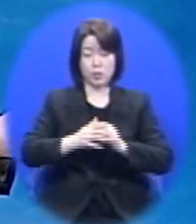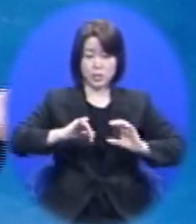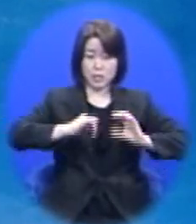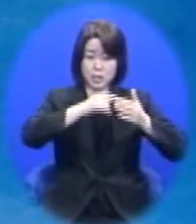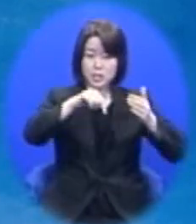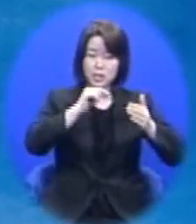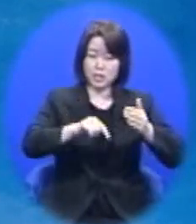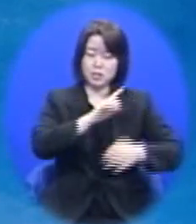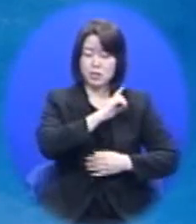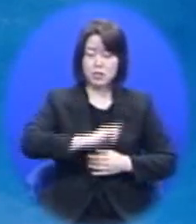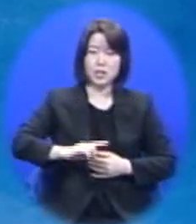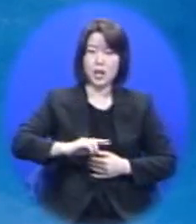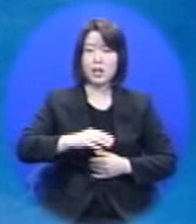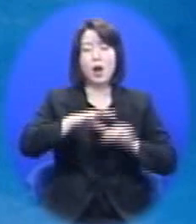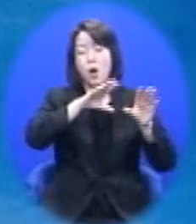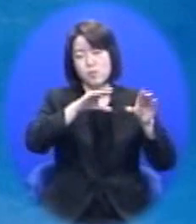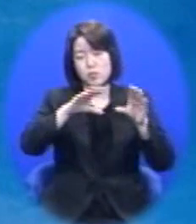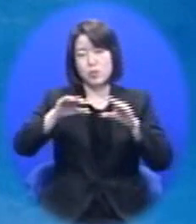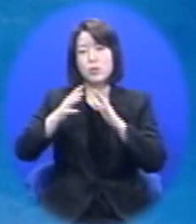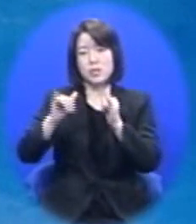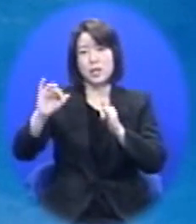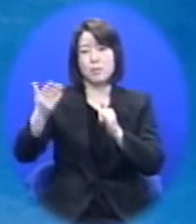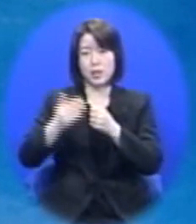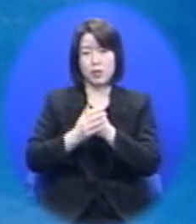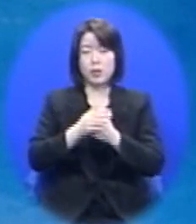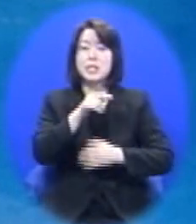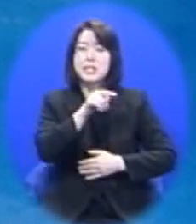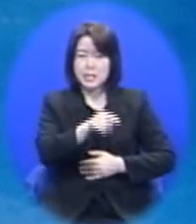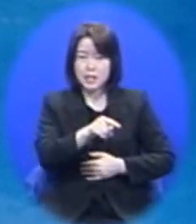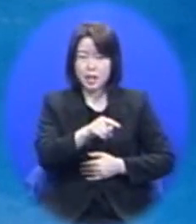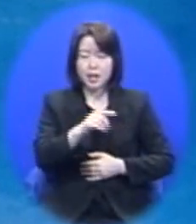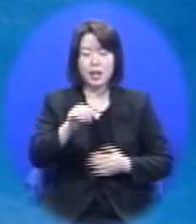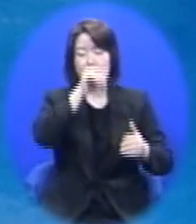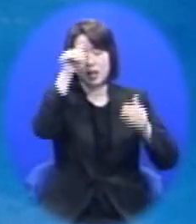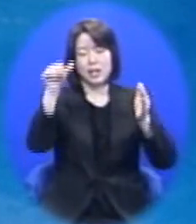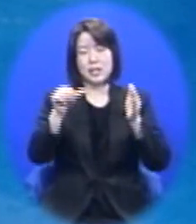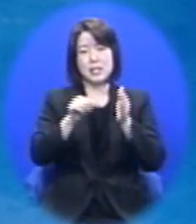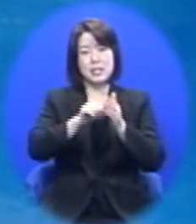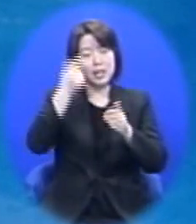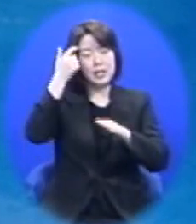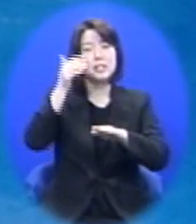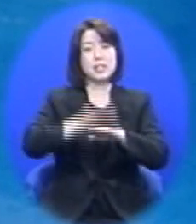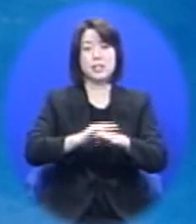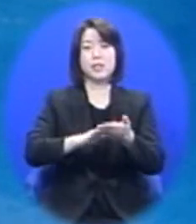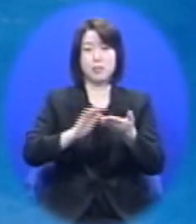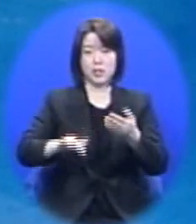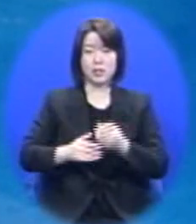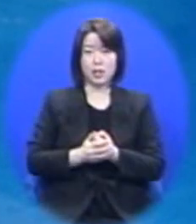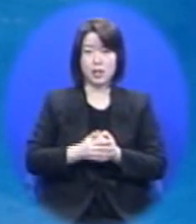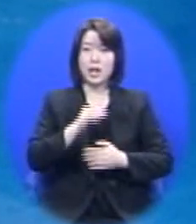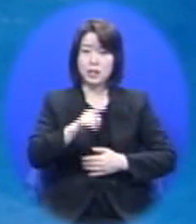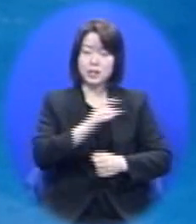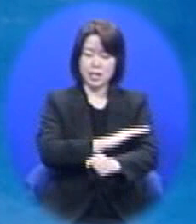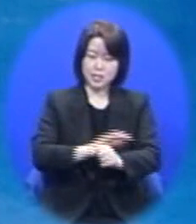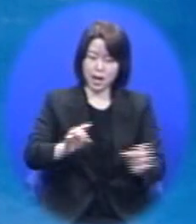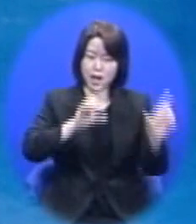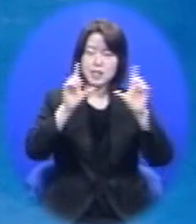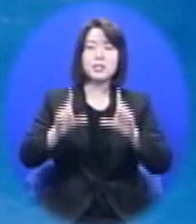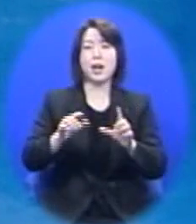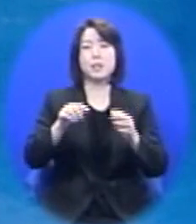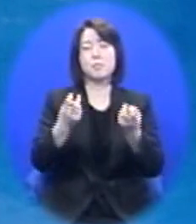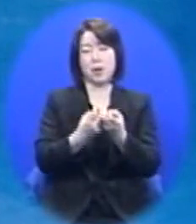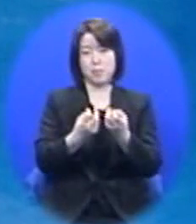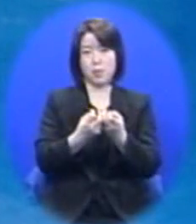돼요. 이 온유함이 인생의 지혜예요. 그게 잘 사는 길이에요. 하나님을 주목하고